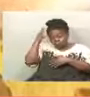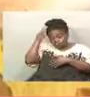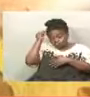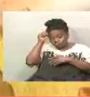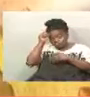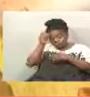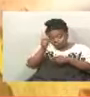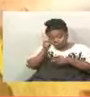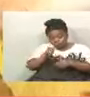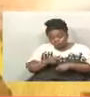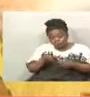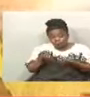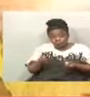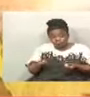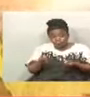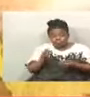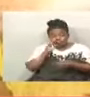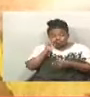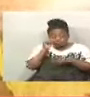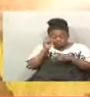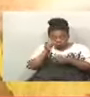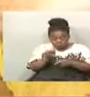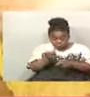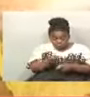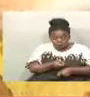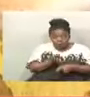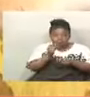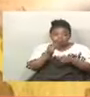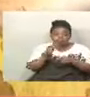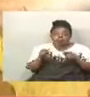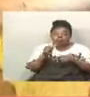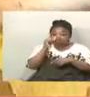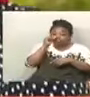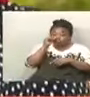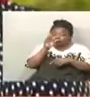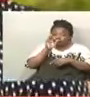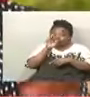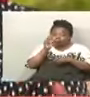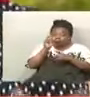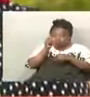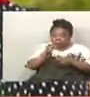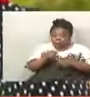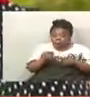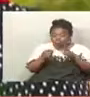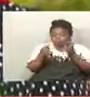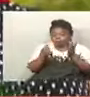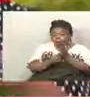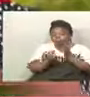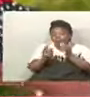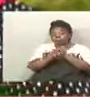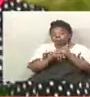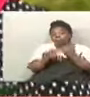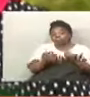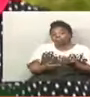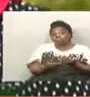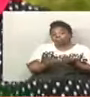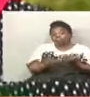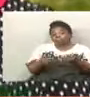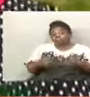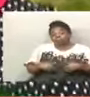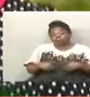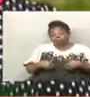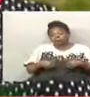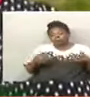farmers, they are too committed to being farmers. And they are proud to be farmers, But Uganda is a country where you get younger